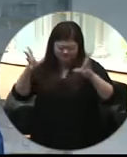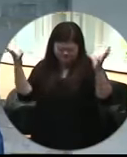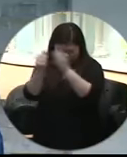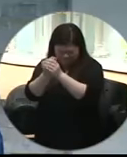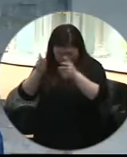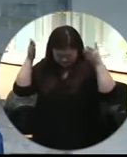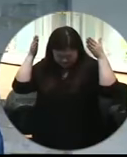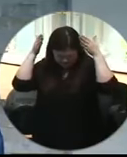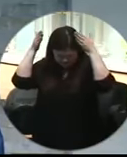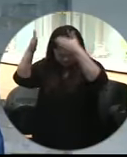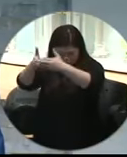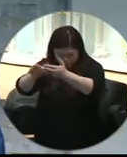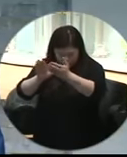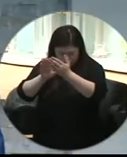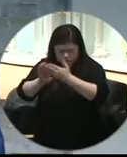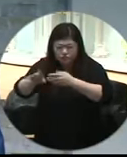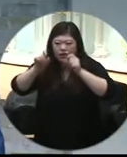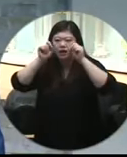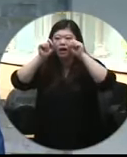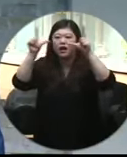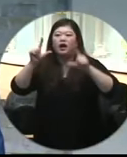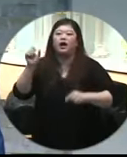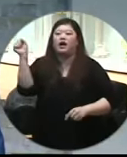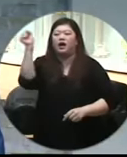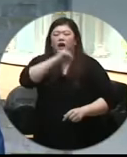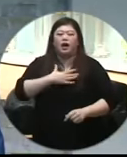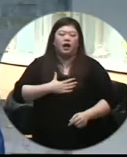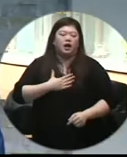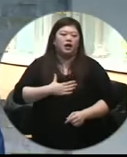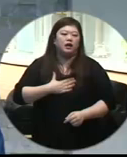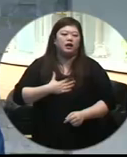거 하나님의 맡겨진 직분, 교회.